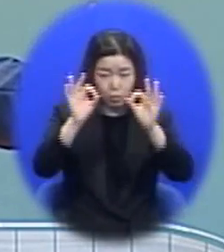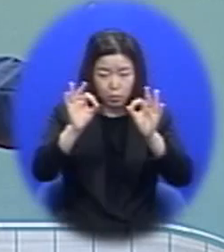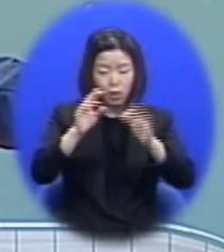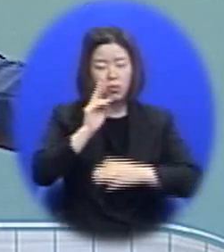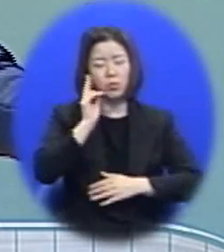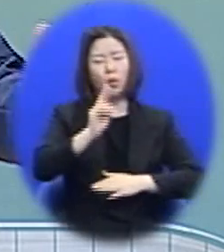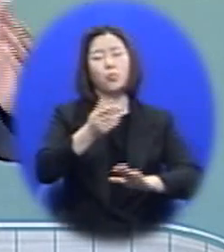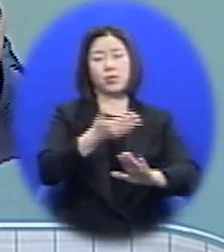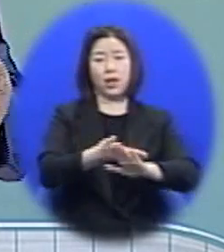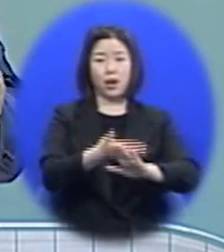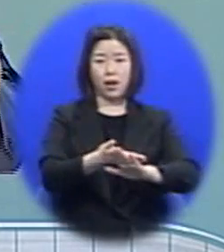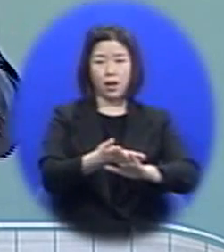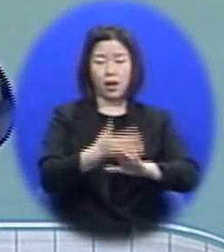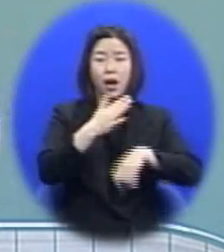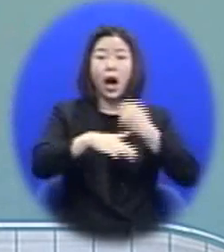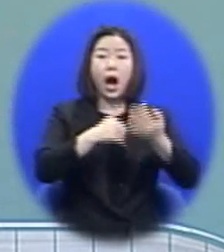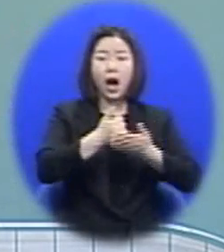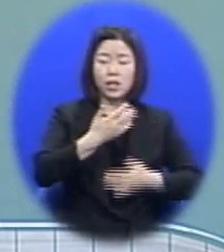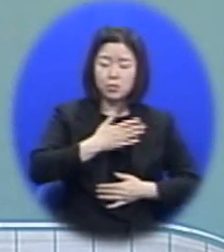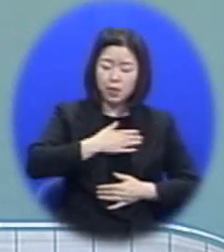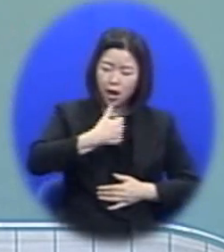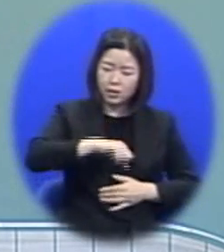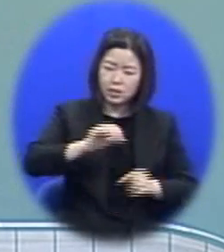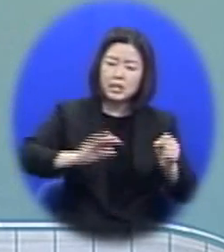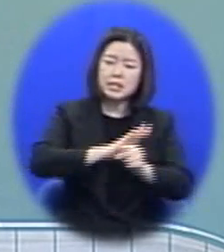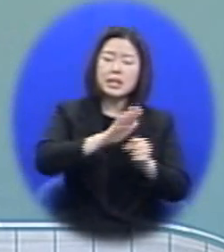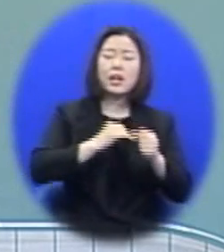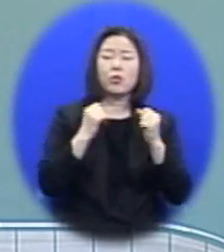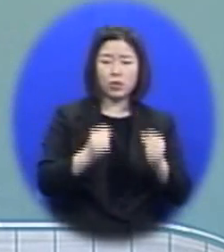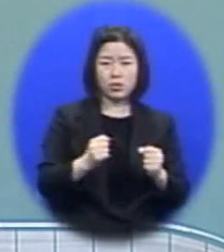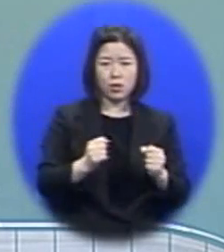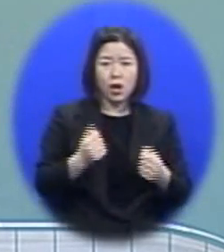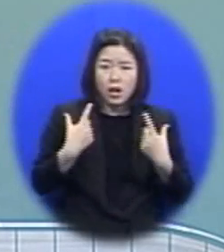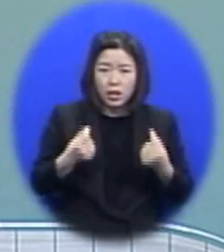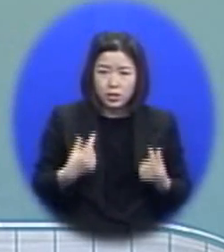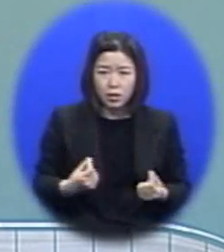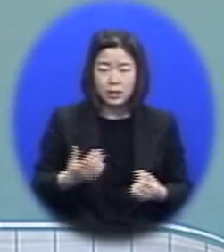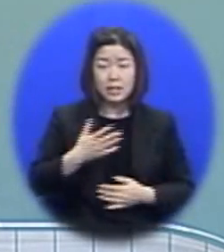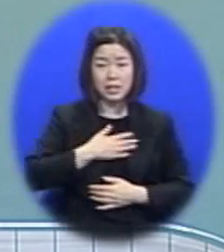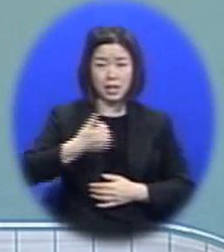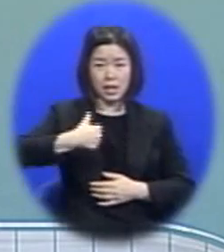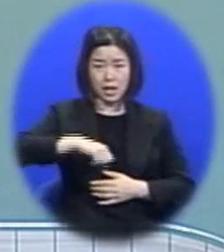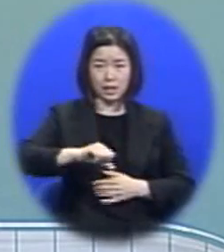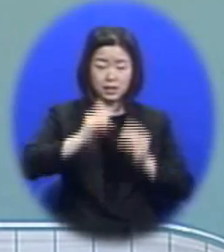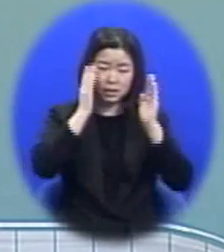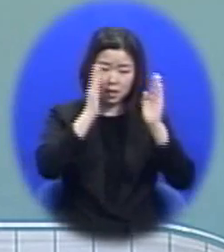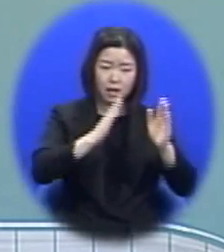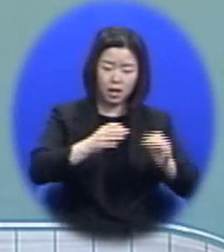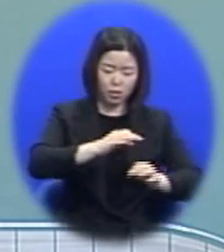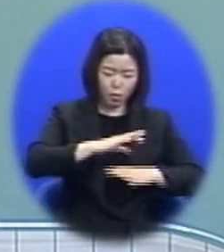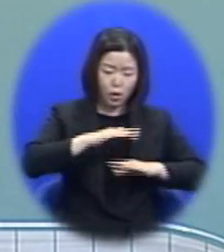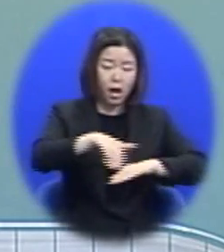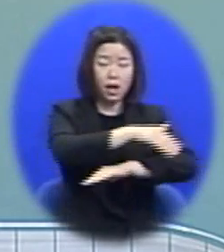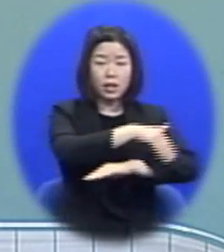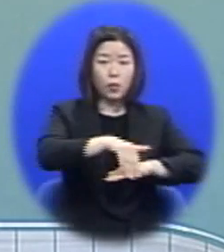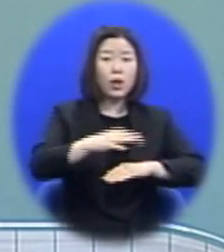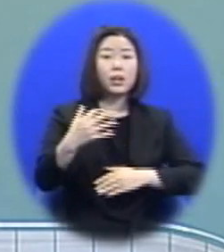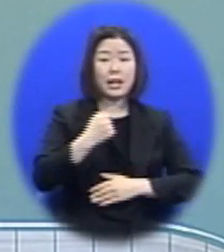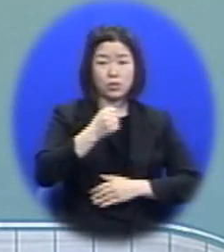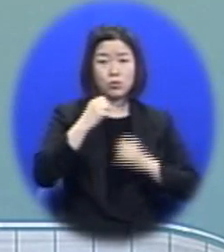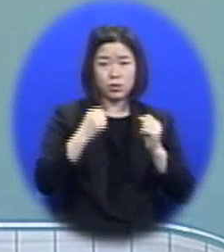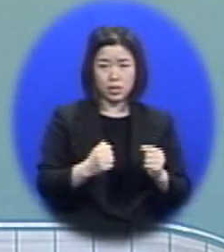겁니다 하나님은 우리 아들을 사랑하시고 있구나 여전히 우리 아 아들을 향한 놀라운 계획을 가지고